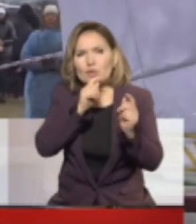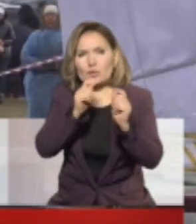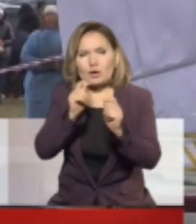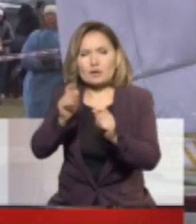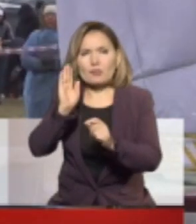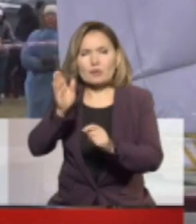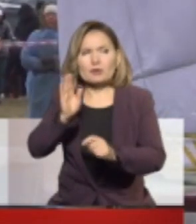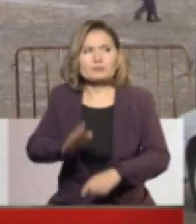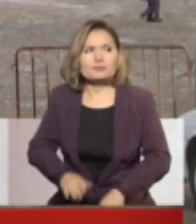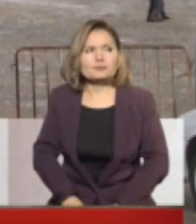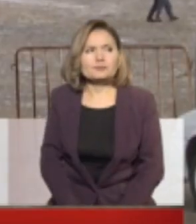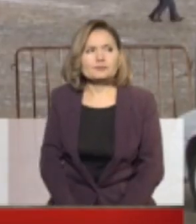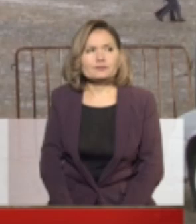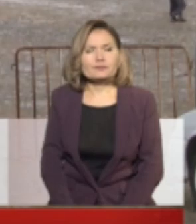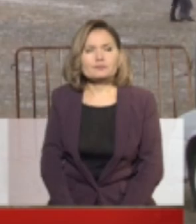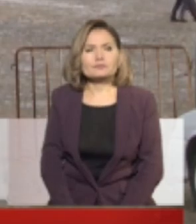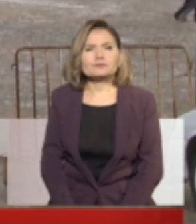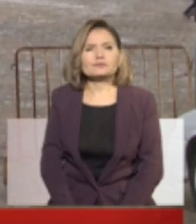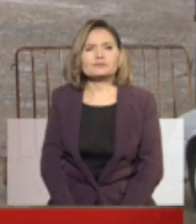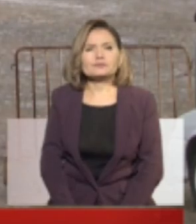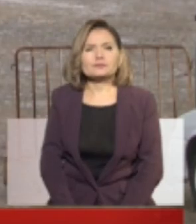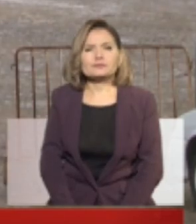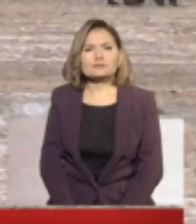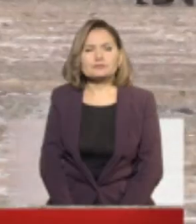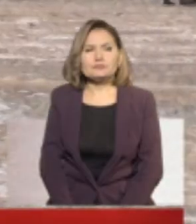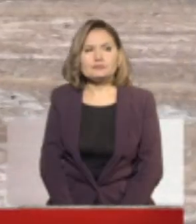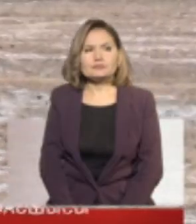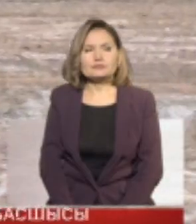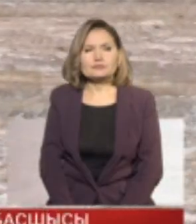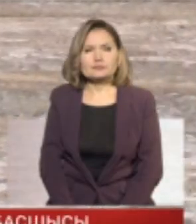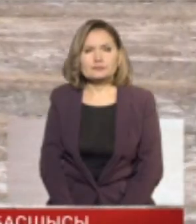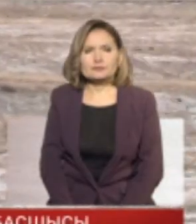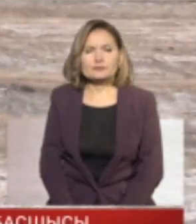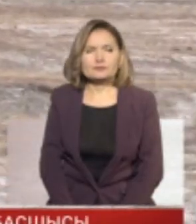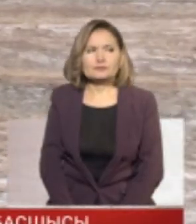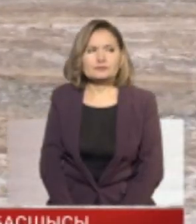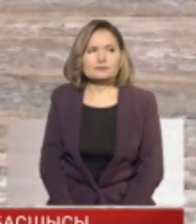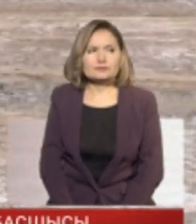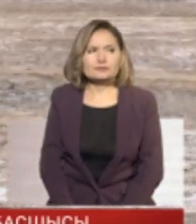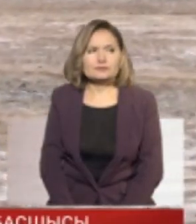да табысталады. Жақсыбек Кемал, Дильназ Еркінбекова, Қазақстан ұлттық телеарнасы, Шығыс Қазақстан облысынан.